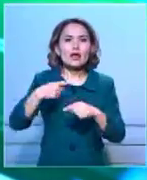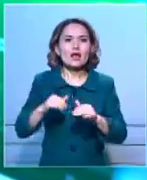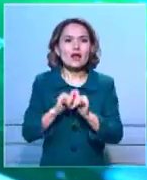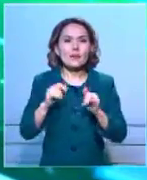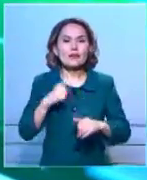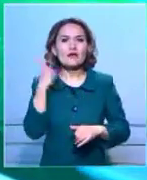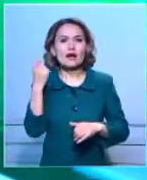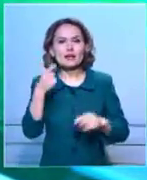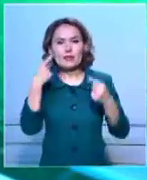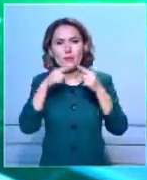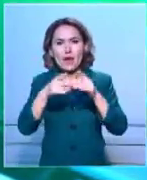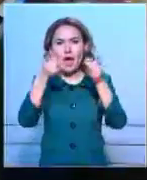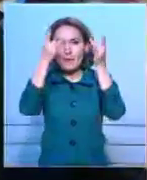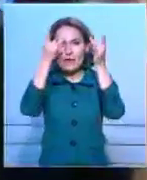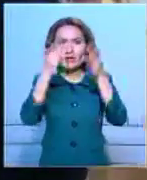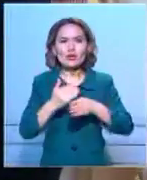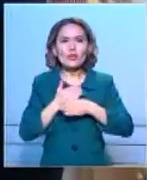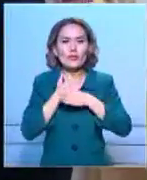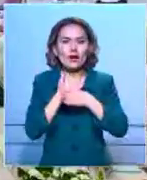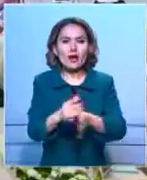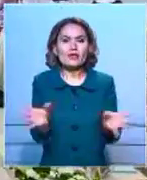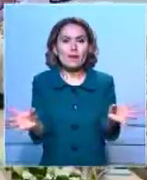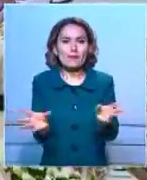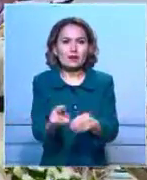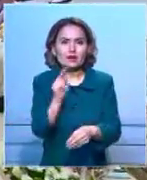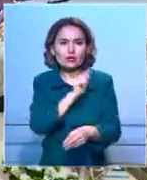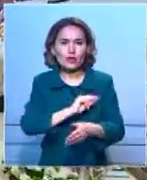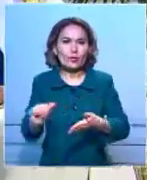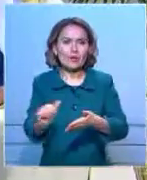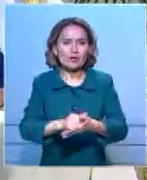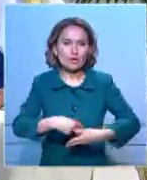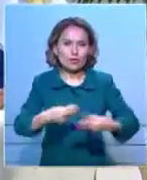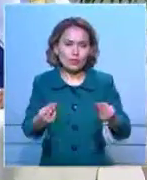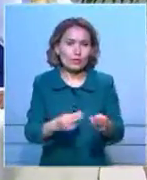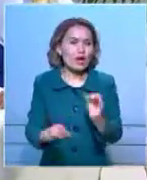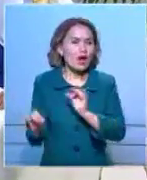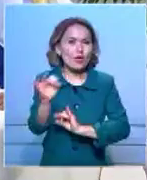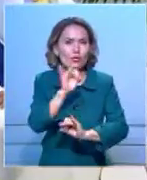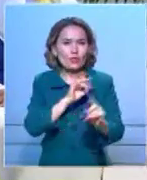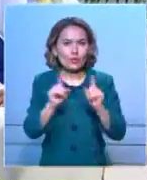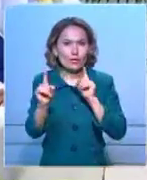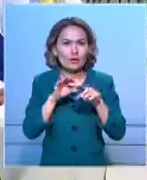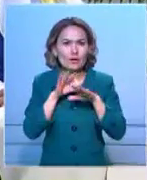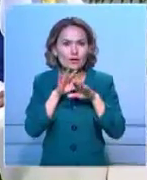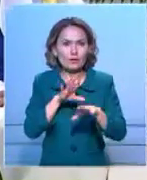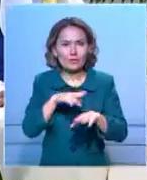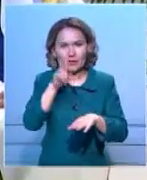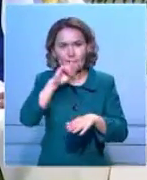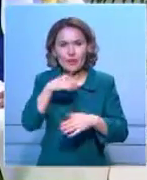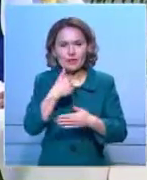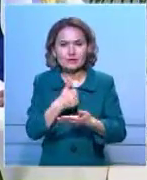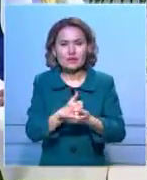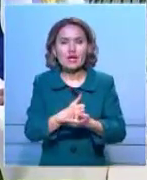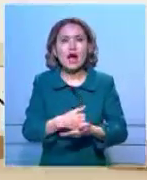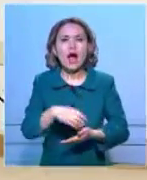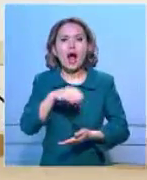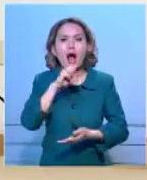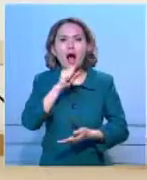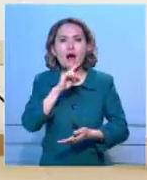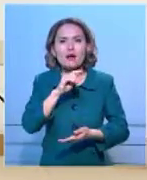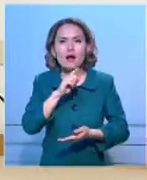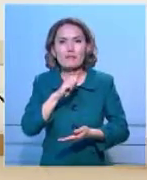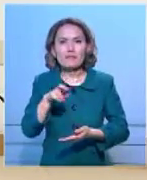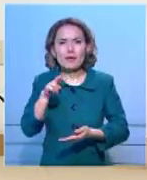инвестициялық, ғылыми-техникалық және мәдени-гуманитарлық салалар төңірегіндегі ынтымақтастық жайын талқылады. Мемлекет басшысы мен